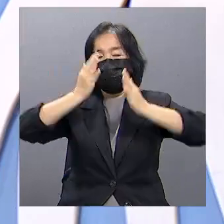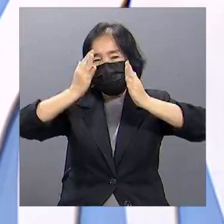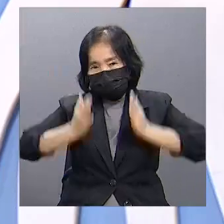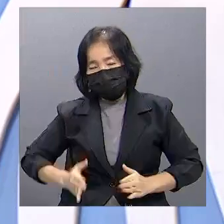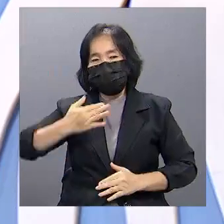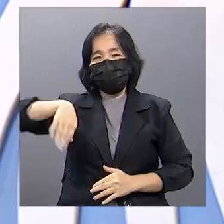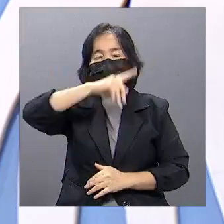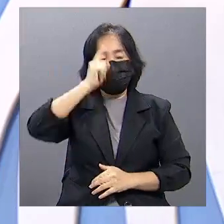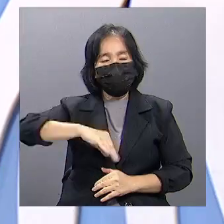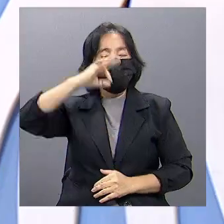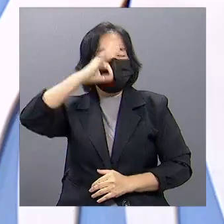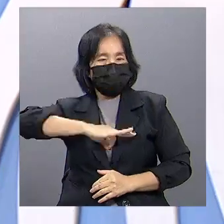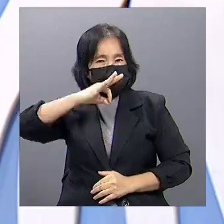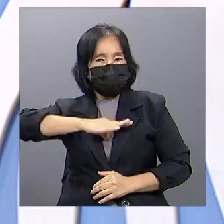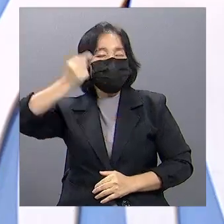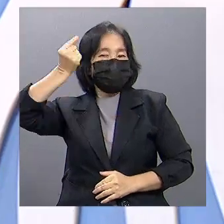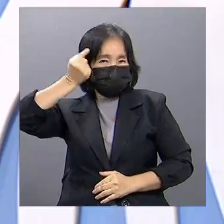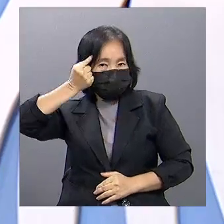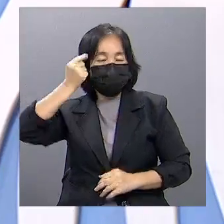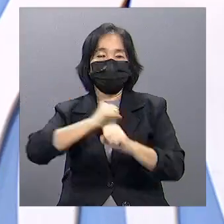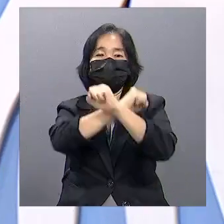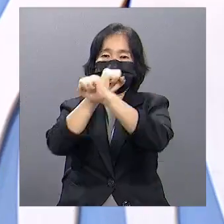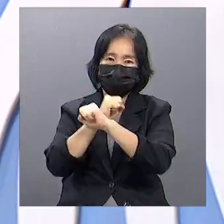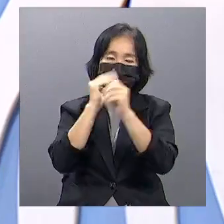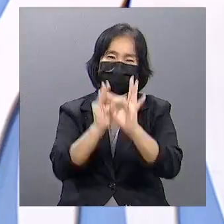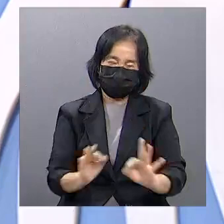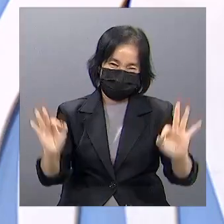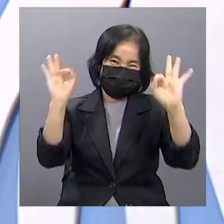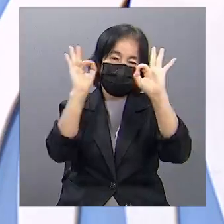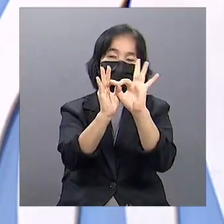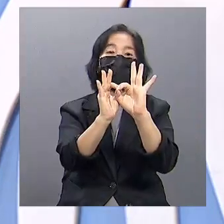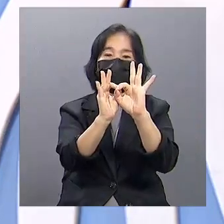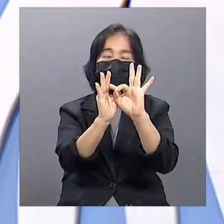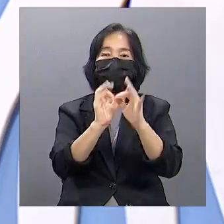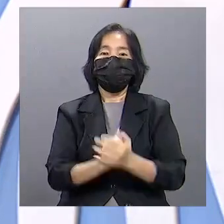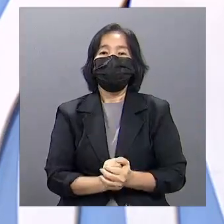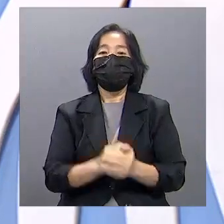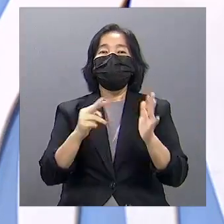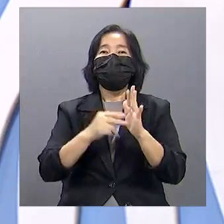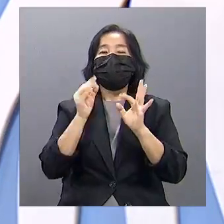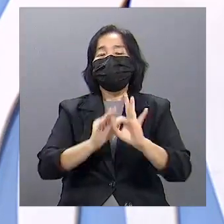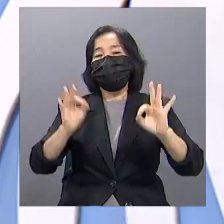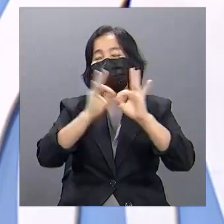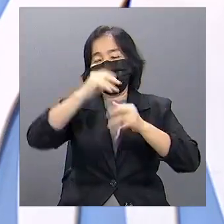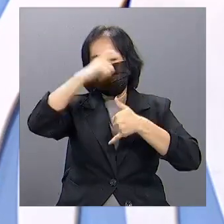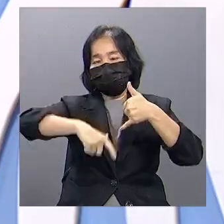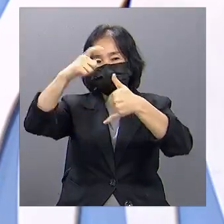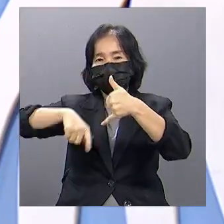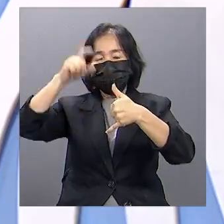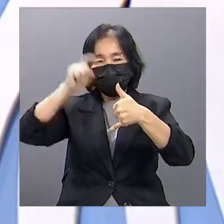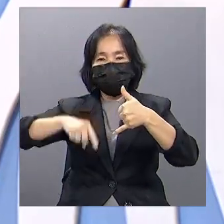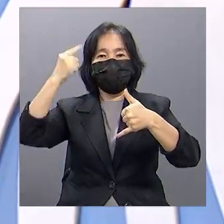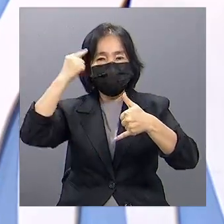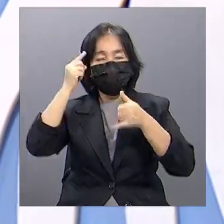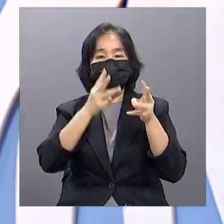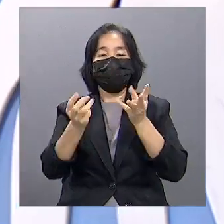นี่คืออีกหนึ่งส่วนที่อาจารย์ธรบอกว่าเป็นนิ้วก้อยที่ขาดไม่ได้จริงๆเป็นอีกหนึ่งส่วนสำคัญสำหรับการแก้ไขปัญหาในครั้งนี้น